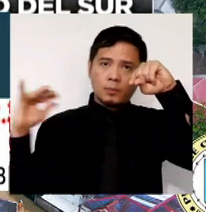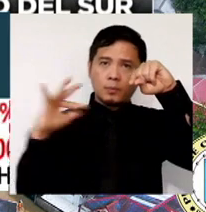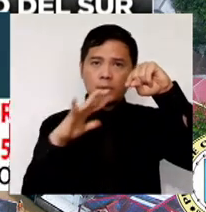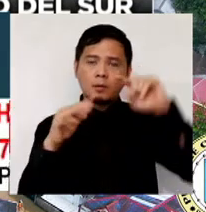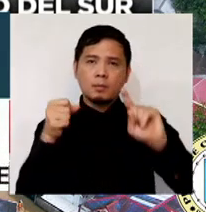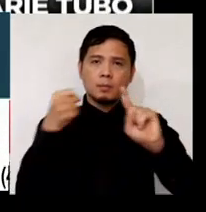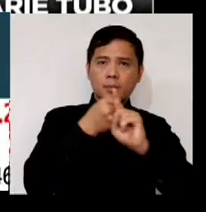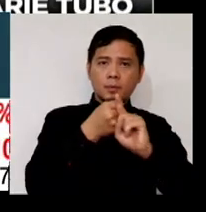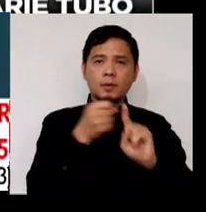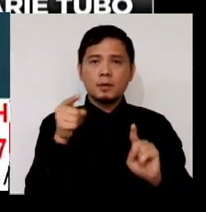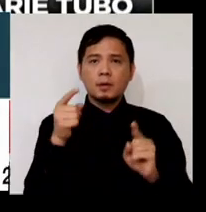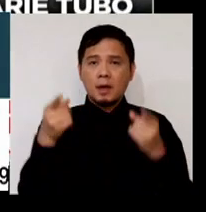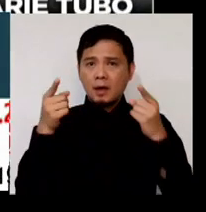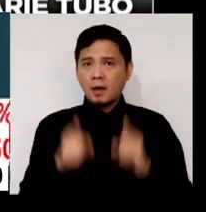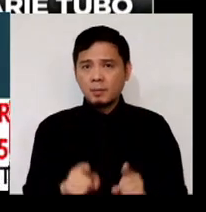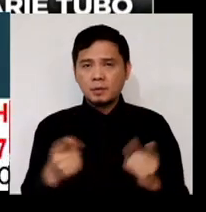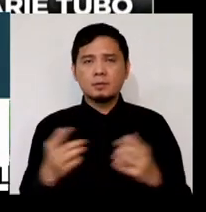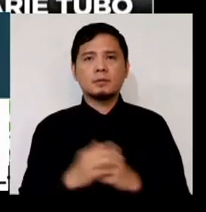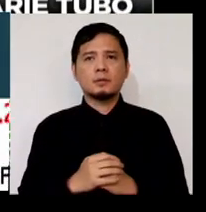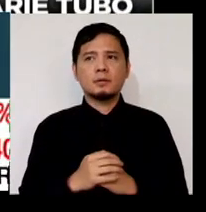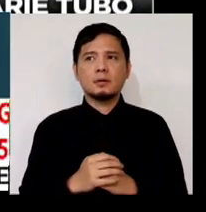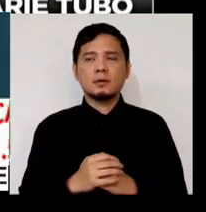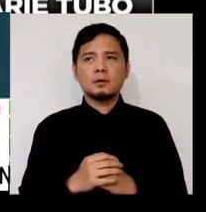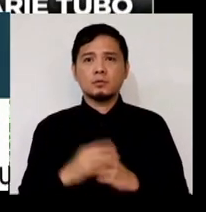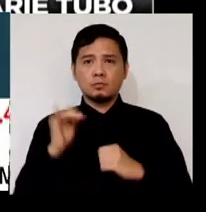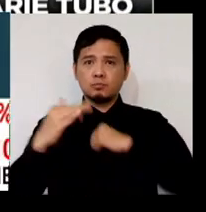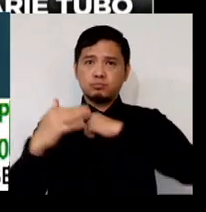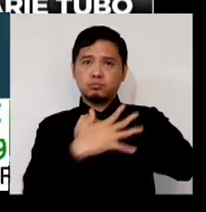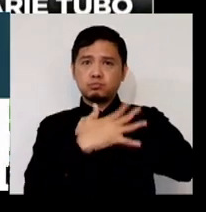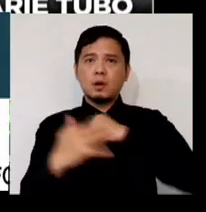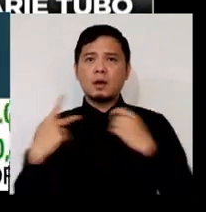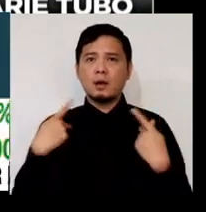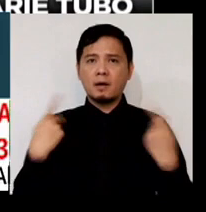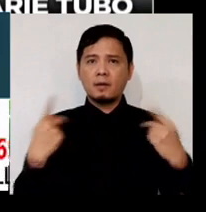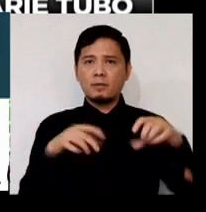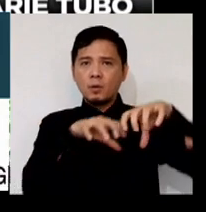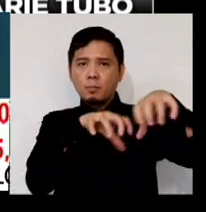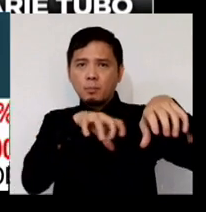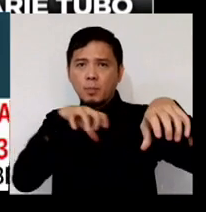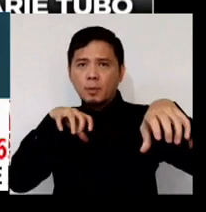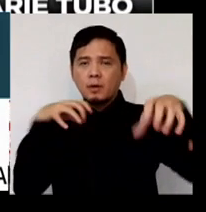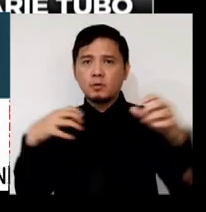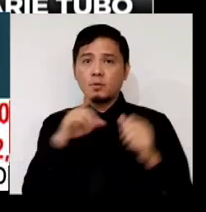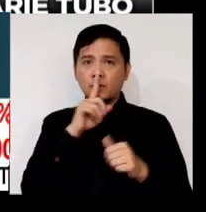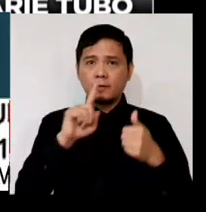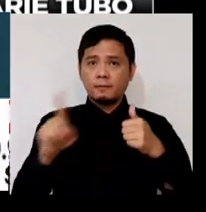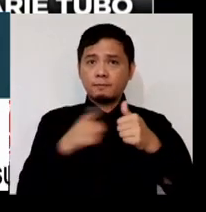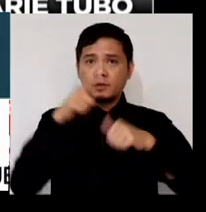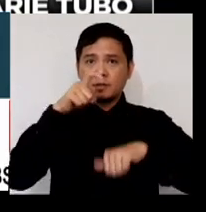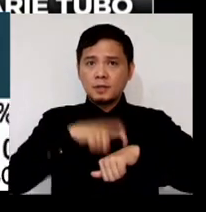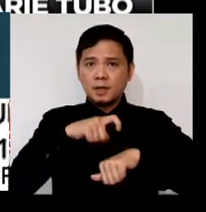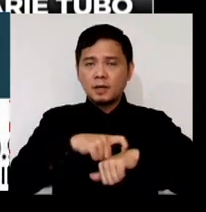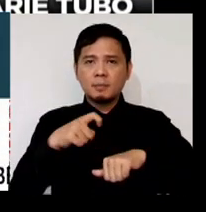kami pagka may bagyo dyan na galing sa dagat. Pero ito yung first time at binimano kami sa unang bagyo ng taon,